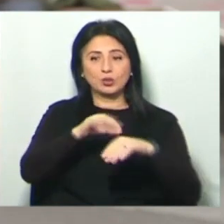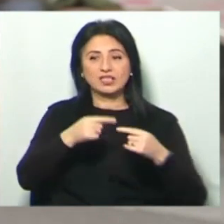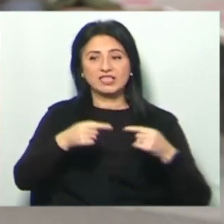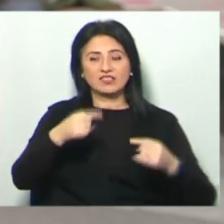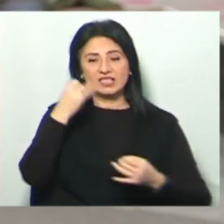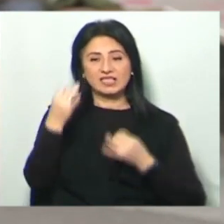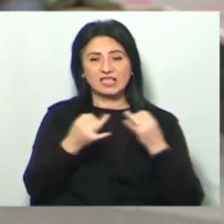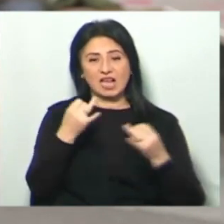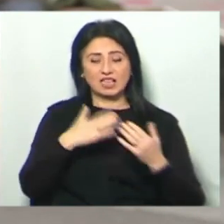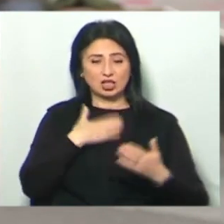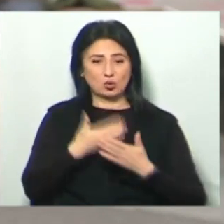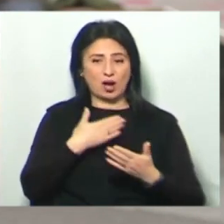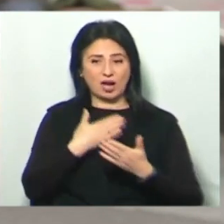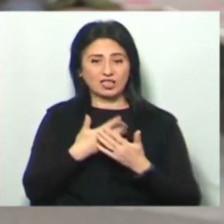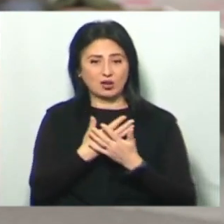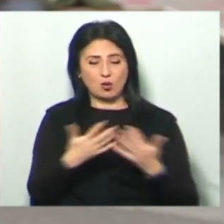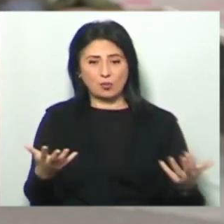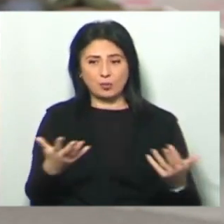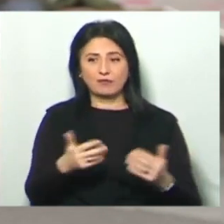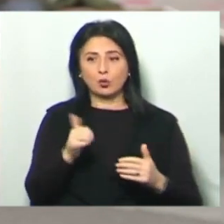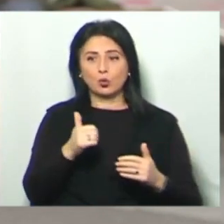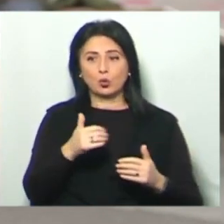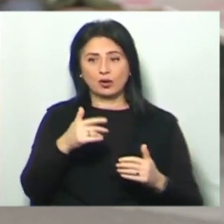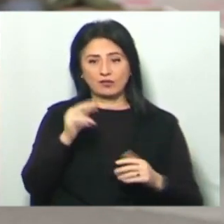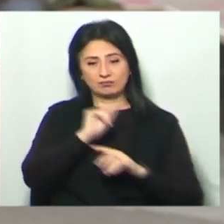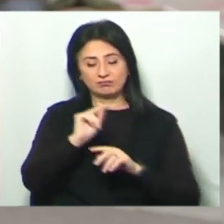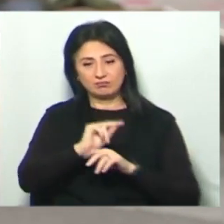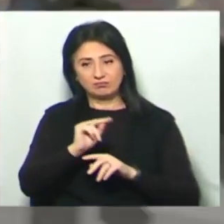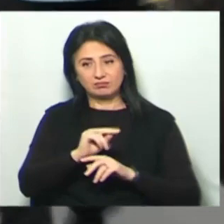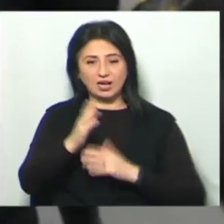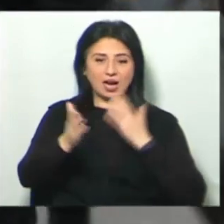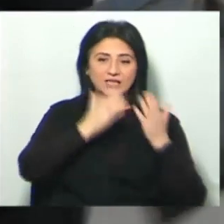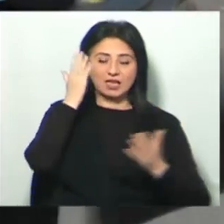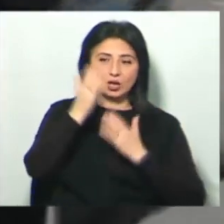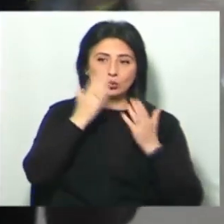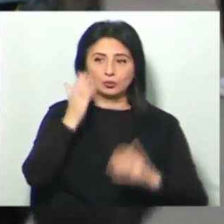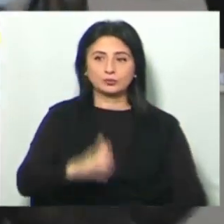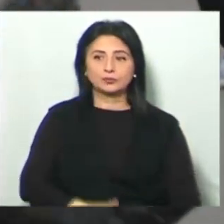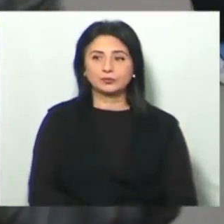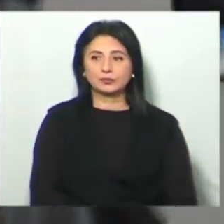სხვადასხვა საინტერესო აქტივობები, როგორც შემეცნებითი, ისე გასართობი.